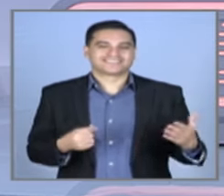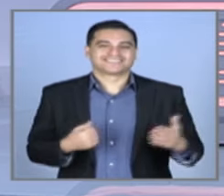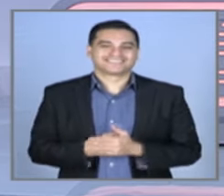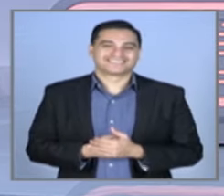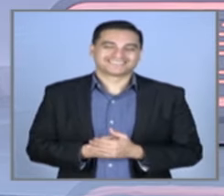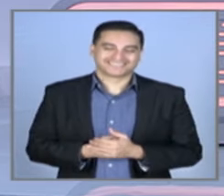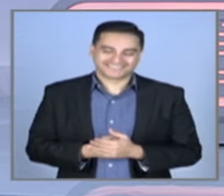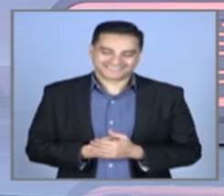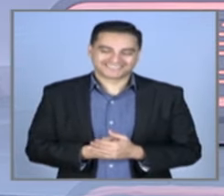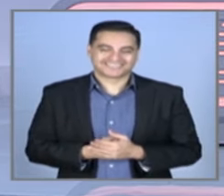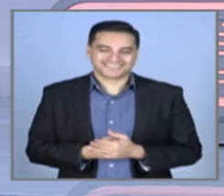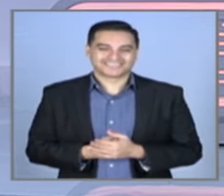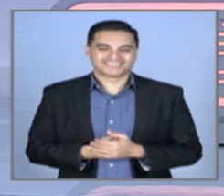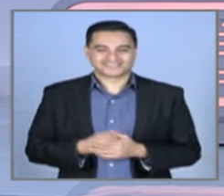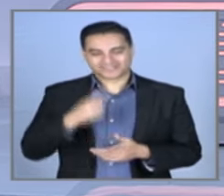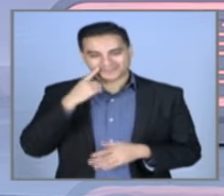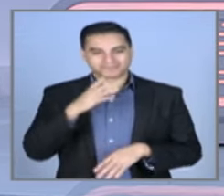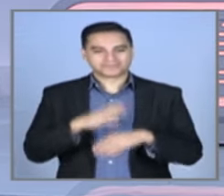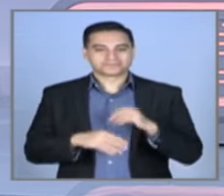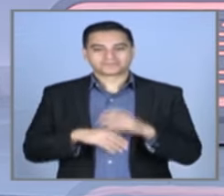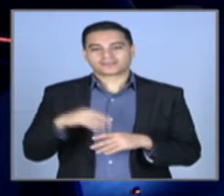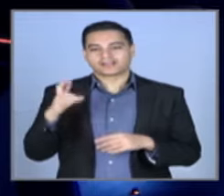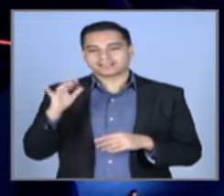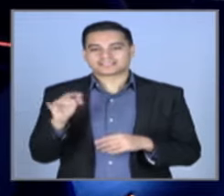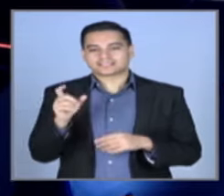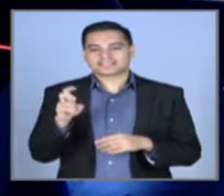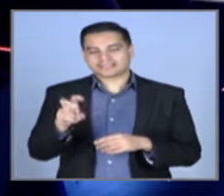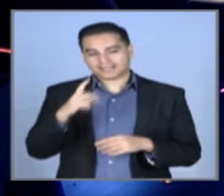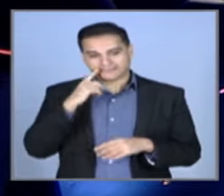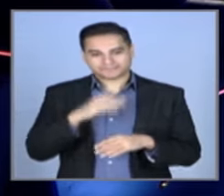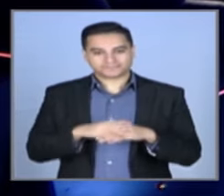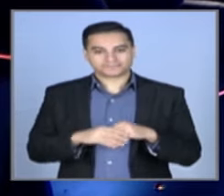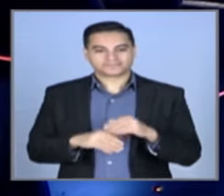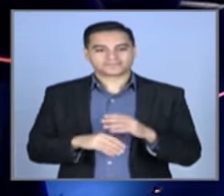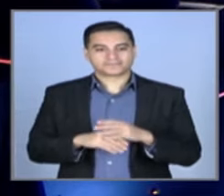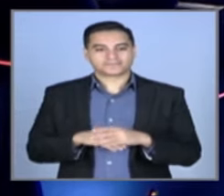خميس. زينة، اتفضلي يا زينة. هنشوف زينة